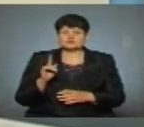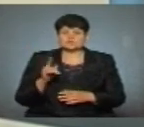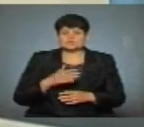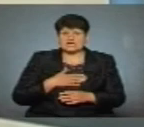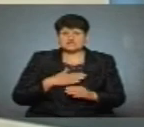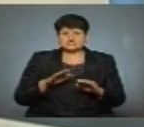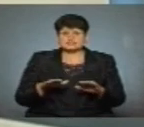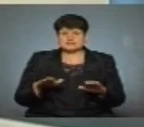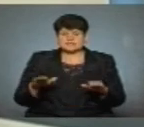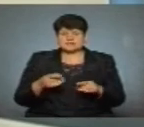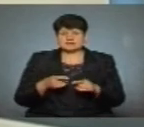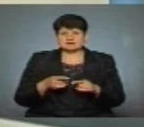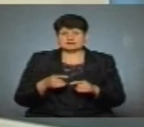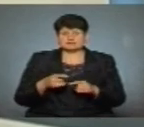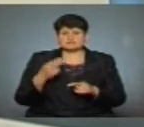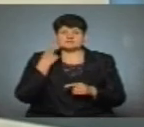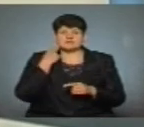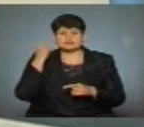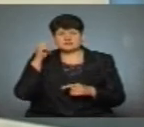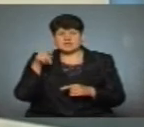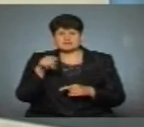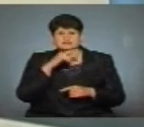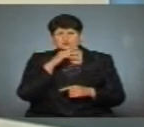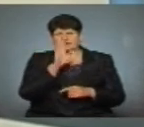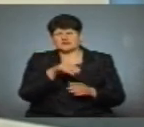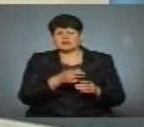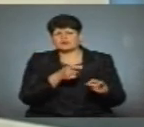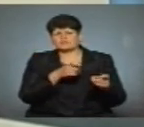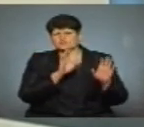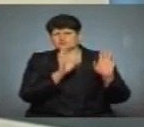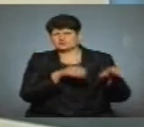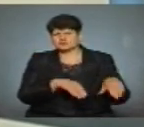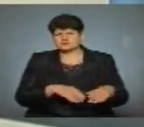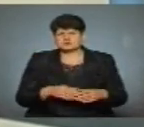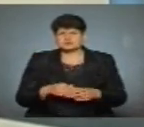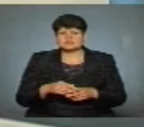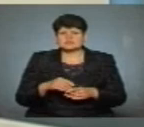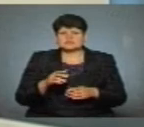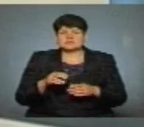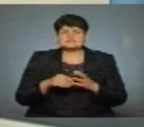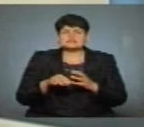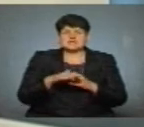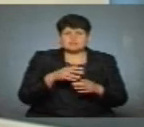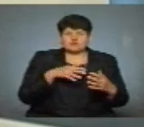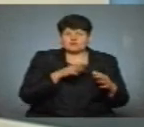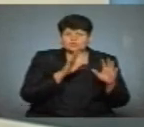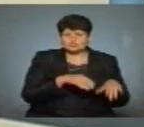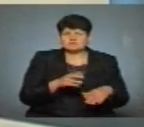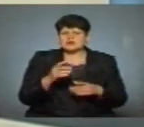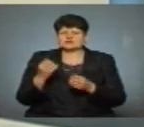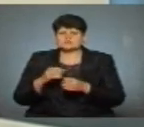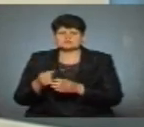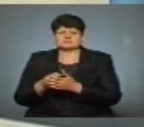наші діти то в Лондоні вчаться, а ті дурні то нехай там собі воюють. Там воювали, і нехай прийдуть ще тут, там воюють за землю, там за ще щось